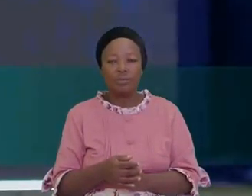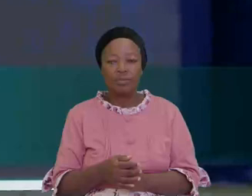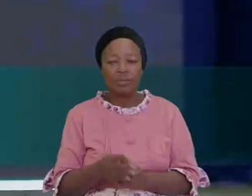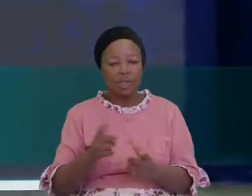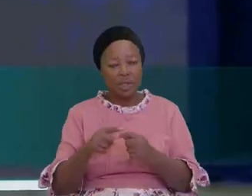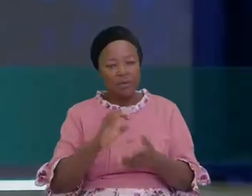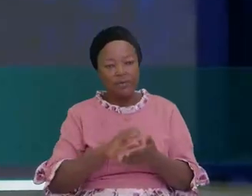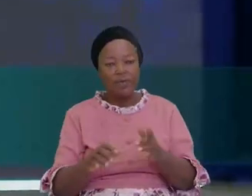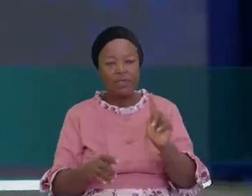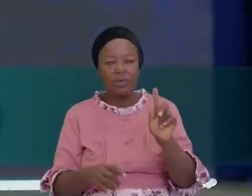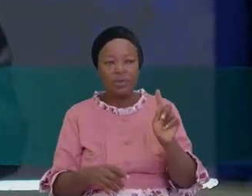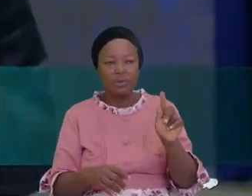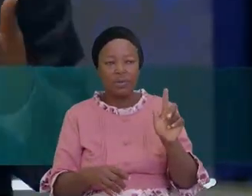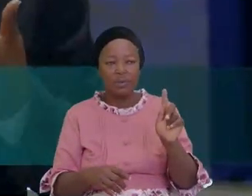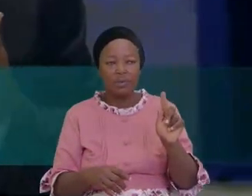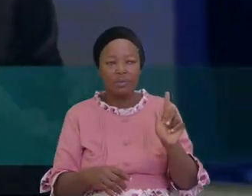Maintenant le verset 21,